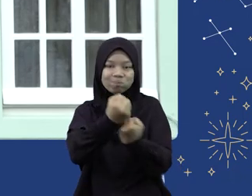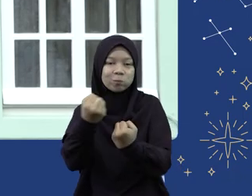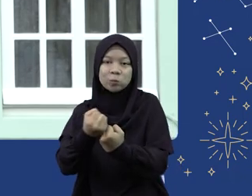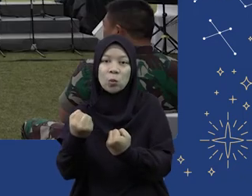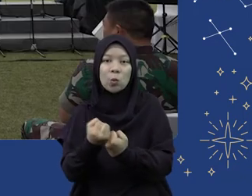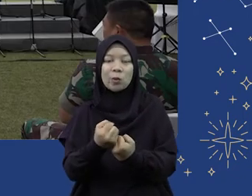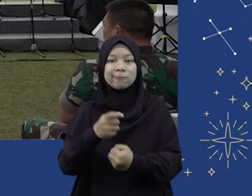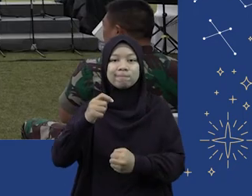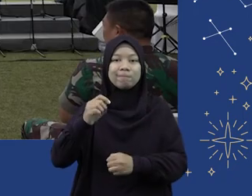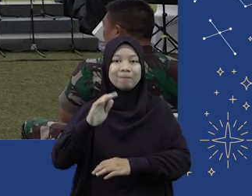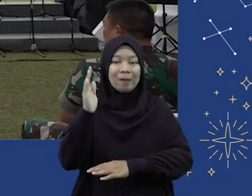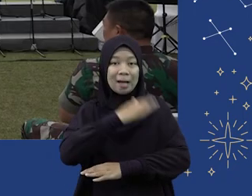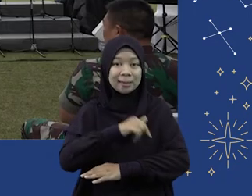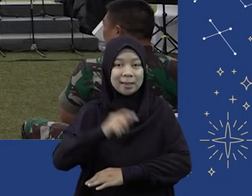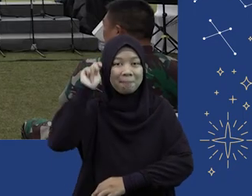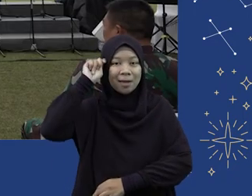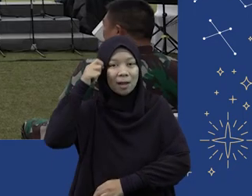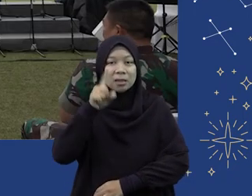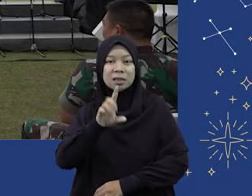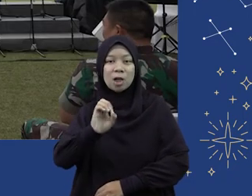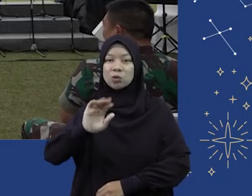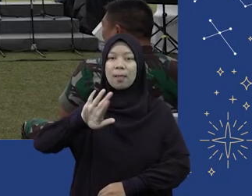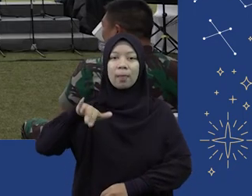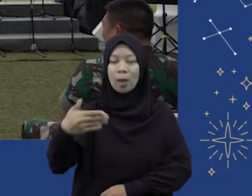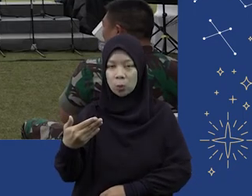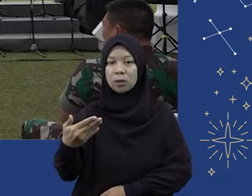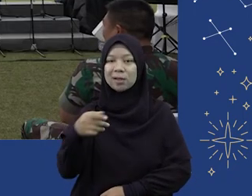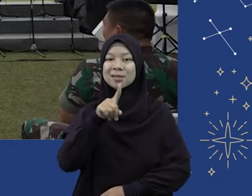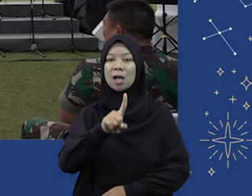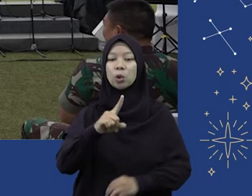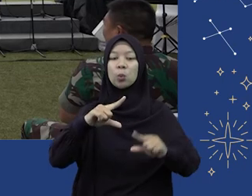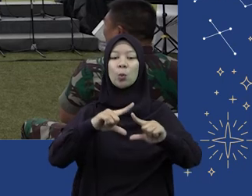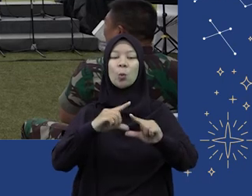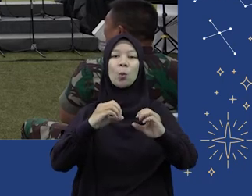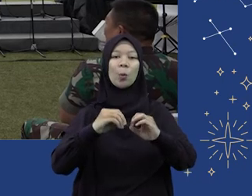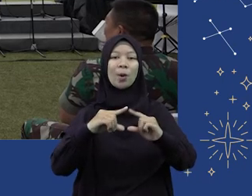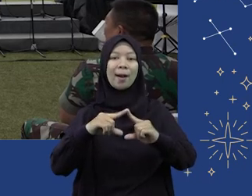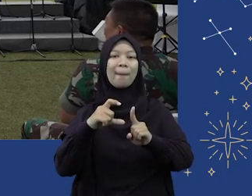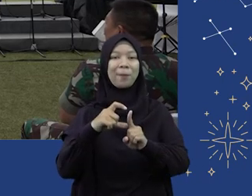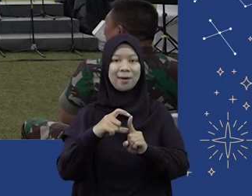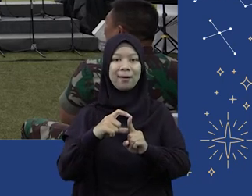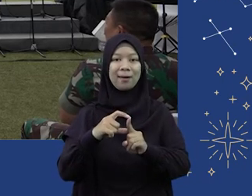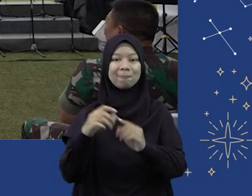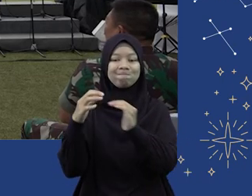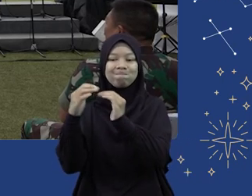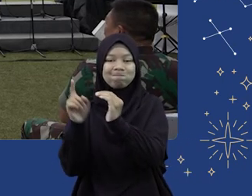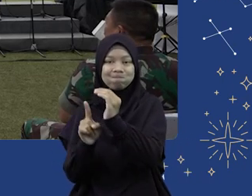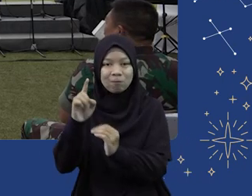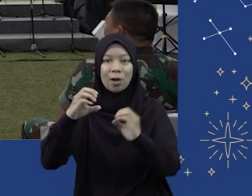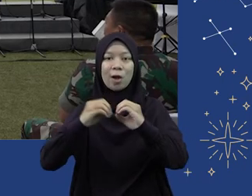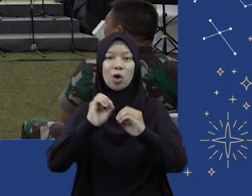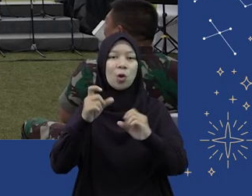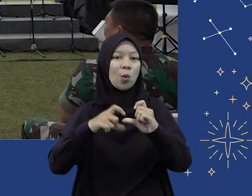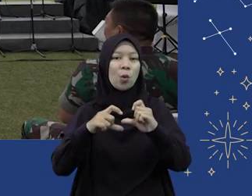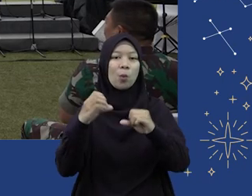acara peringatan 100 tahun 100 tahun seabat observatorium Bossa jadi sangat